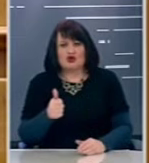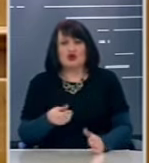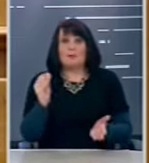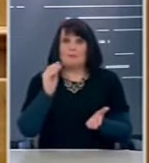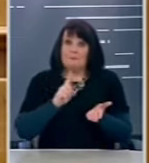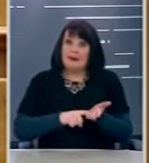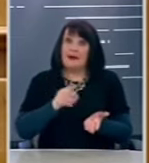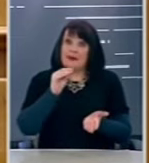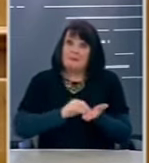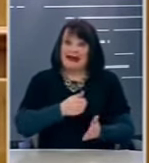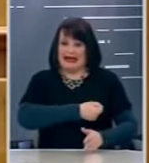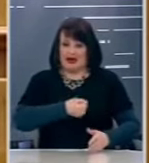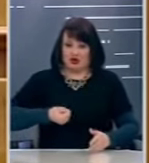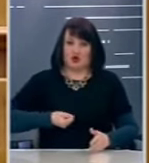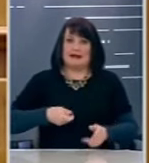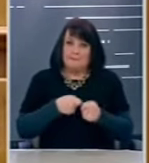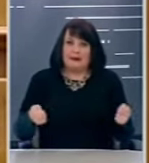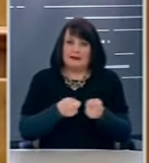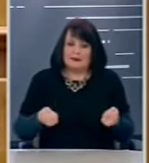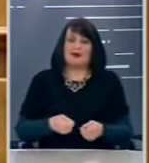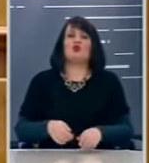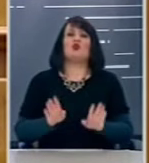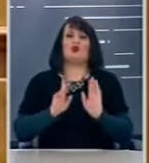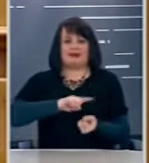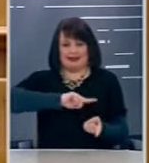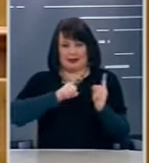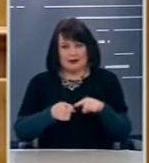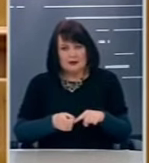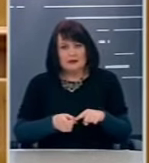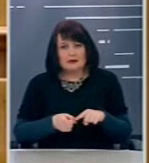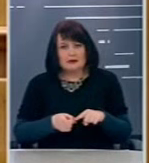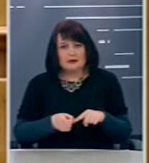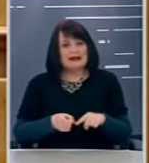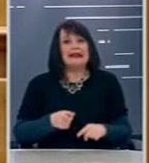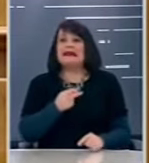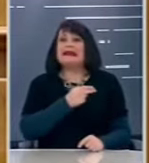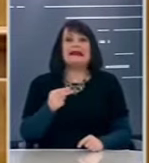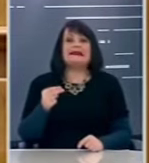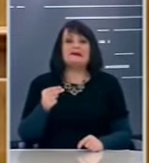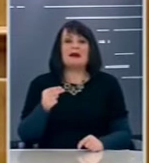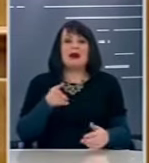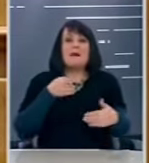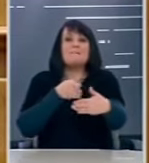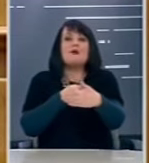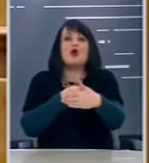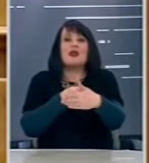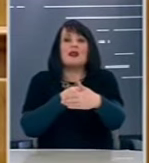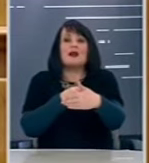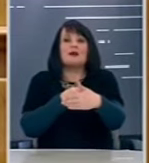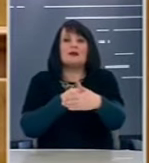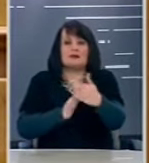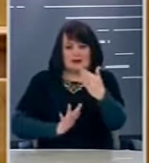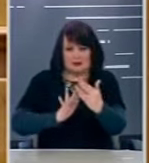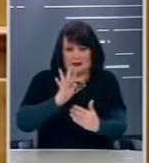μέτρων λιτότητας, αλλά αντίθετα μια τέτοια κίνηση θα συνιστούσε φραγμό στις